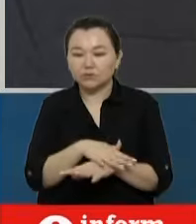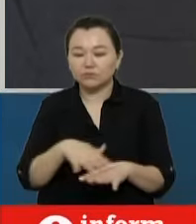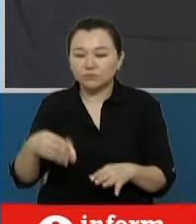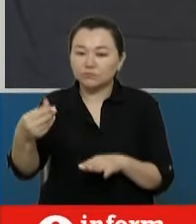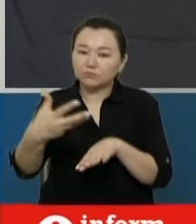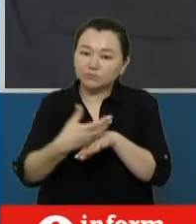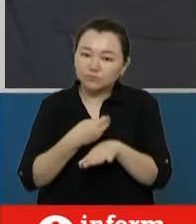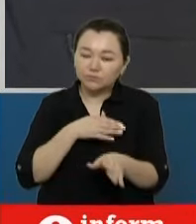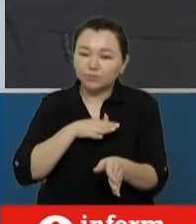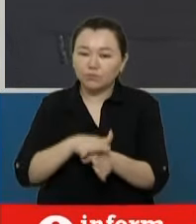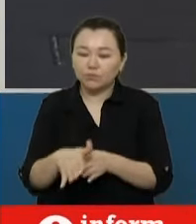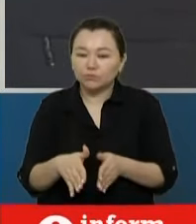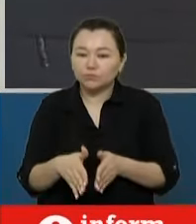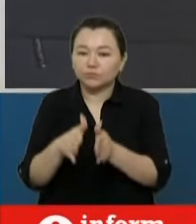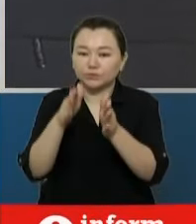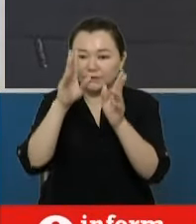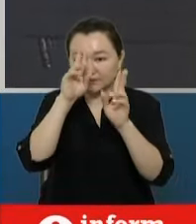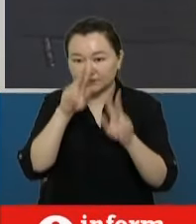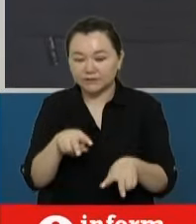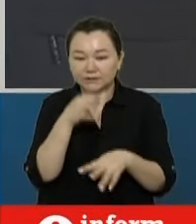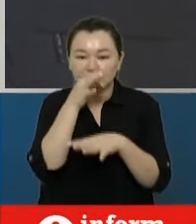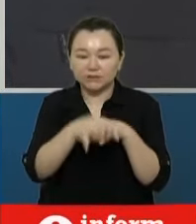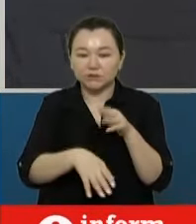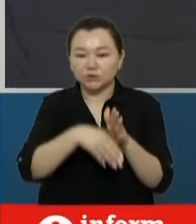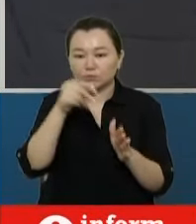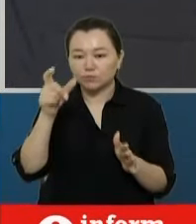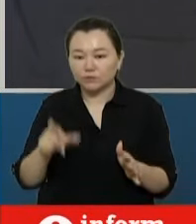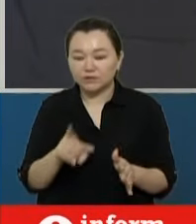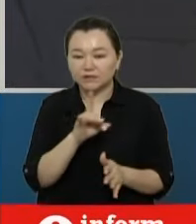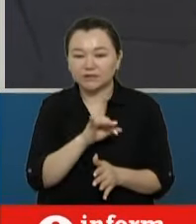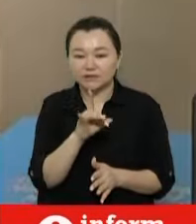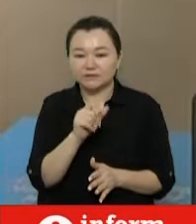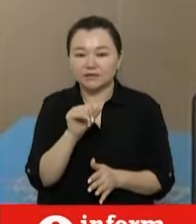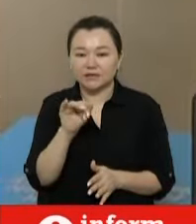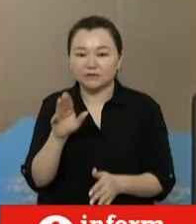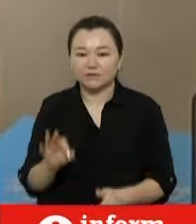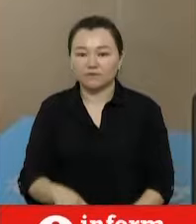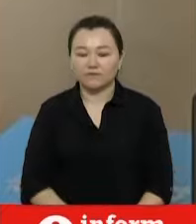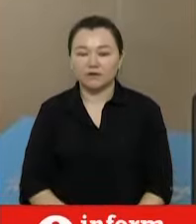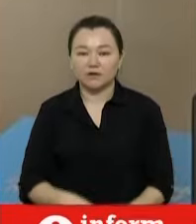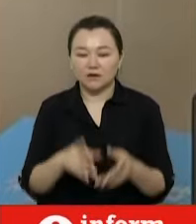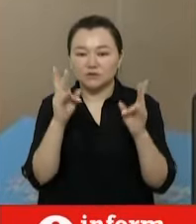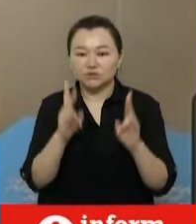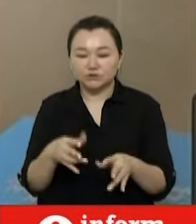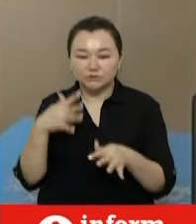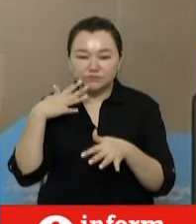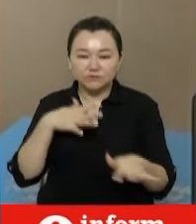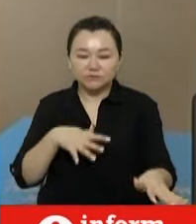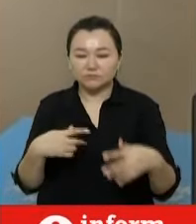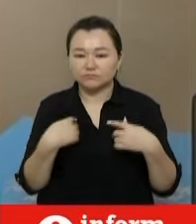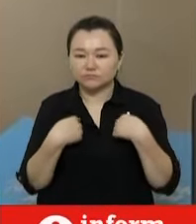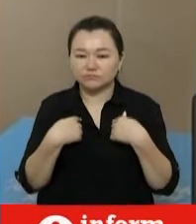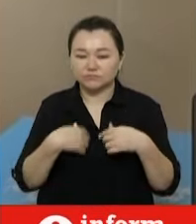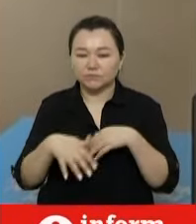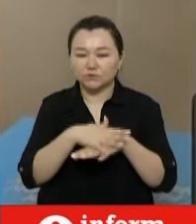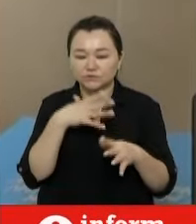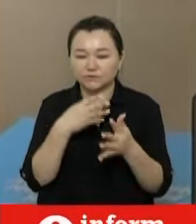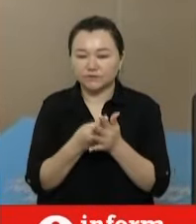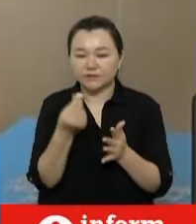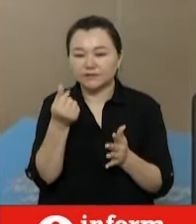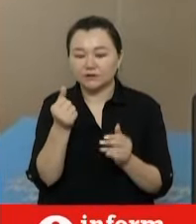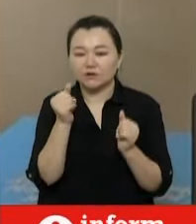толық өтелу жолдарында білмейді дейді мәжіліс депутаты Ринат Заитов. Апат салдарынан зардап шеккен халық өз шығындарының